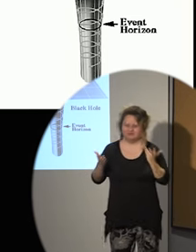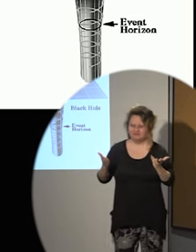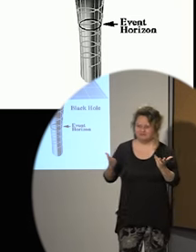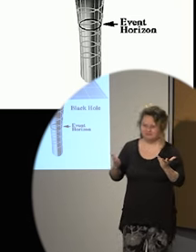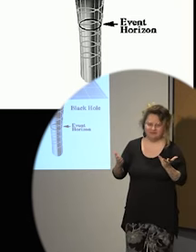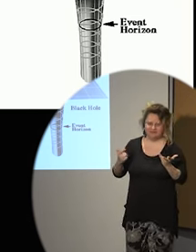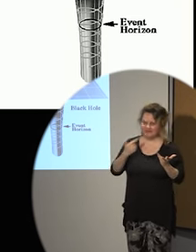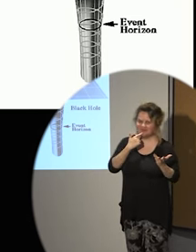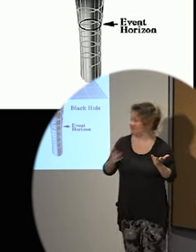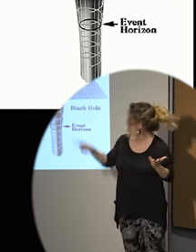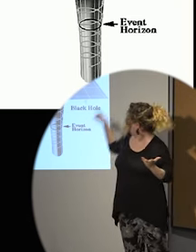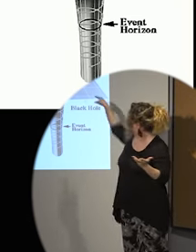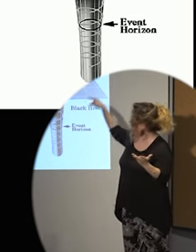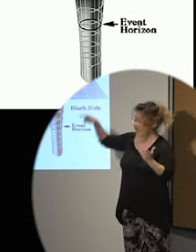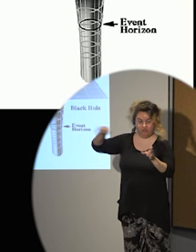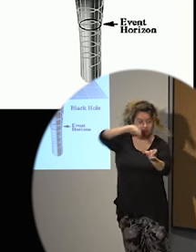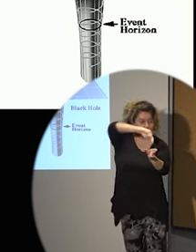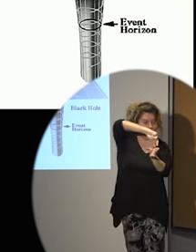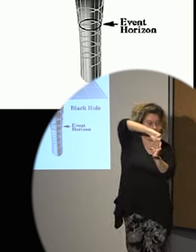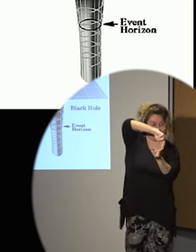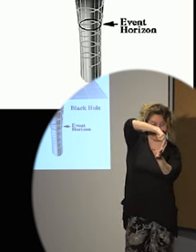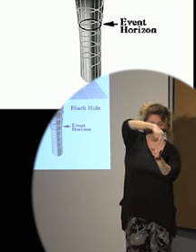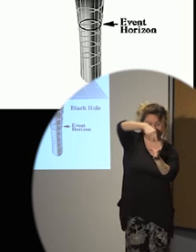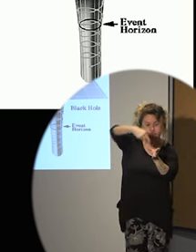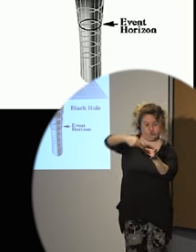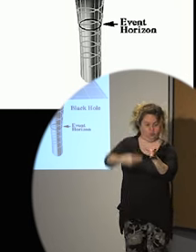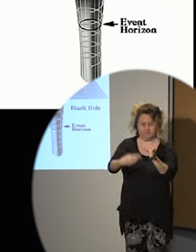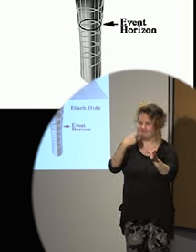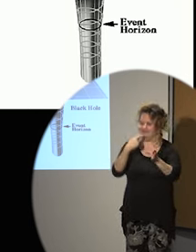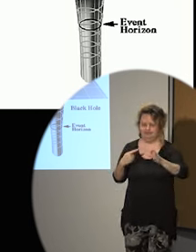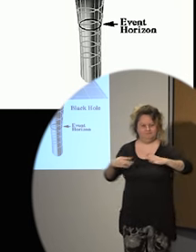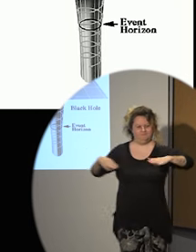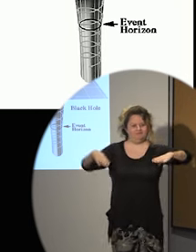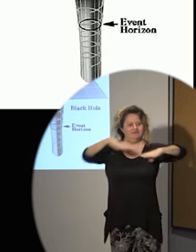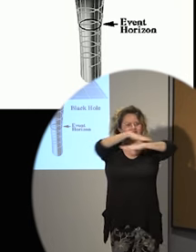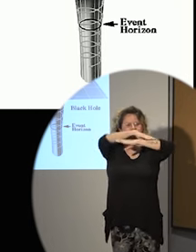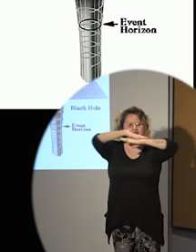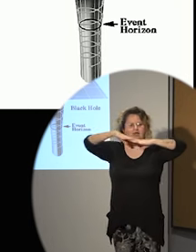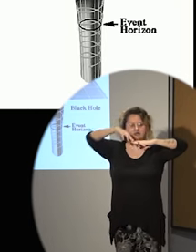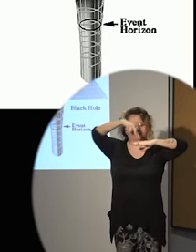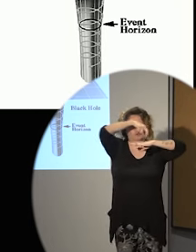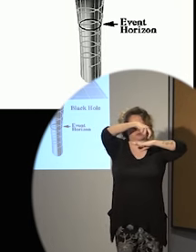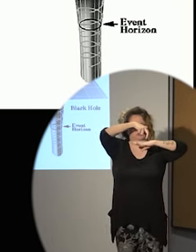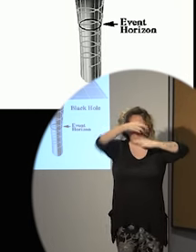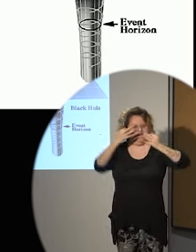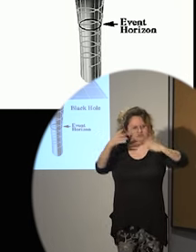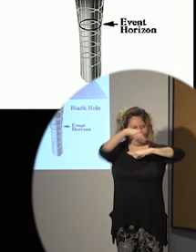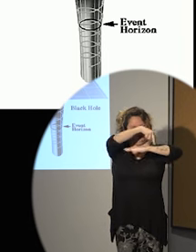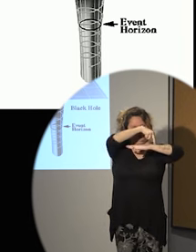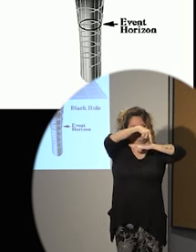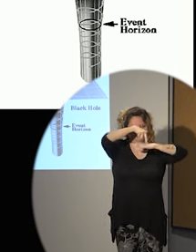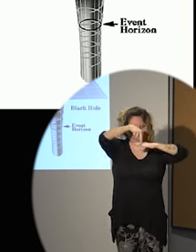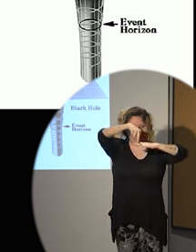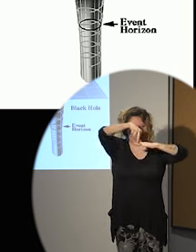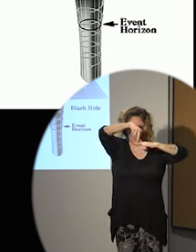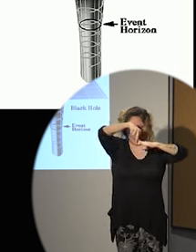lorsque vous tombez dans le trou noir, en fait, vous avez passé un horizon, vous n'êtes plus dans le même espace. Vous avez changé complètement d'espace. Et si vous changez d'espace, vous pouvez